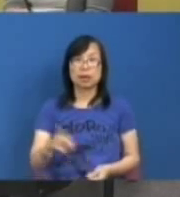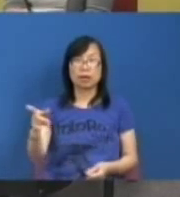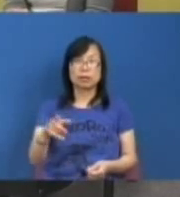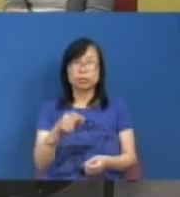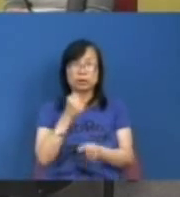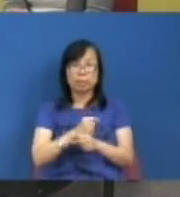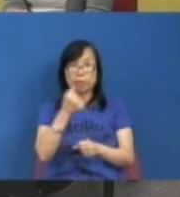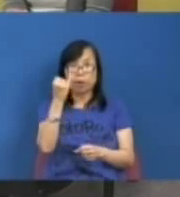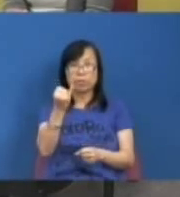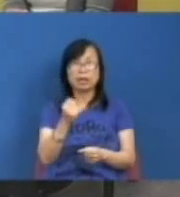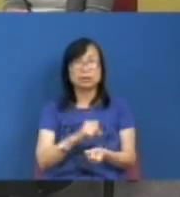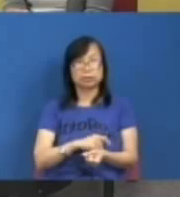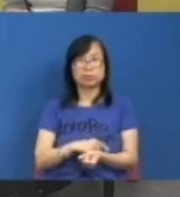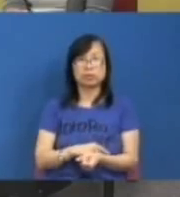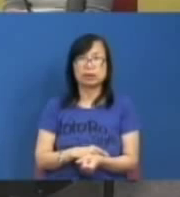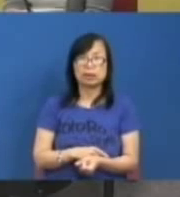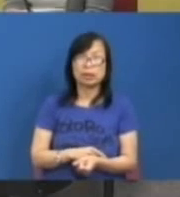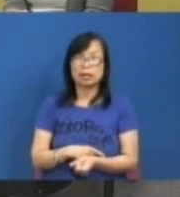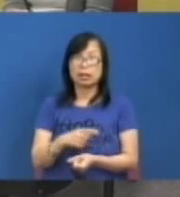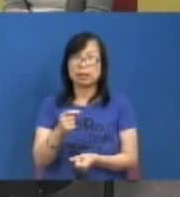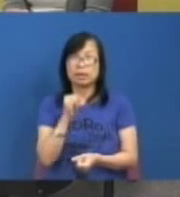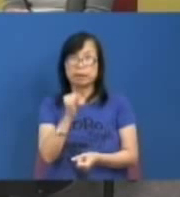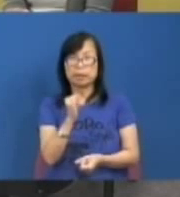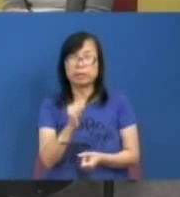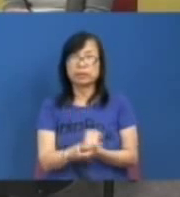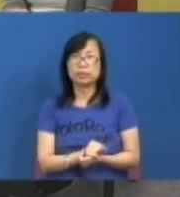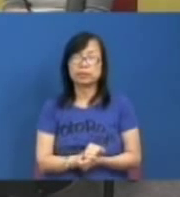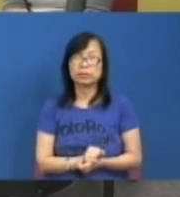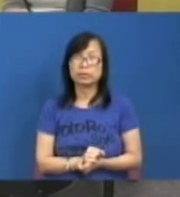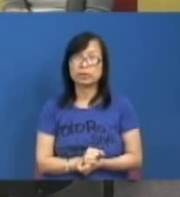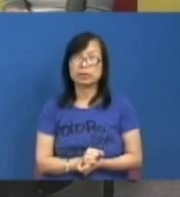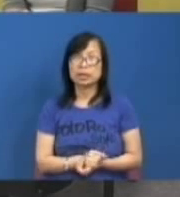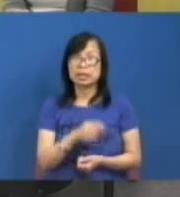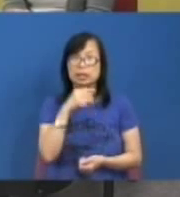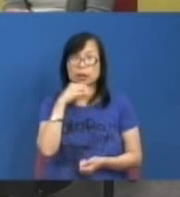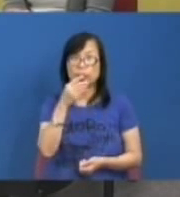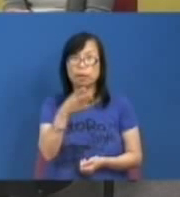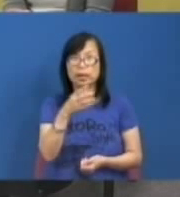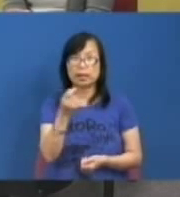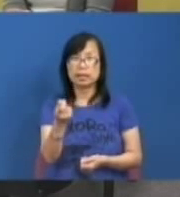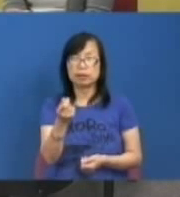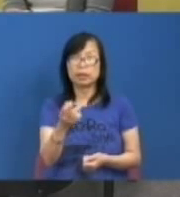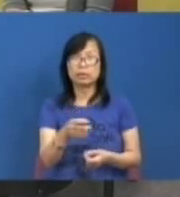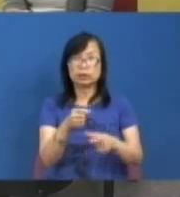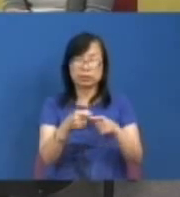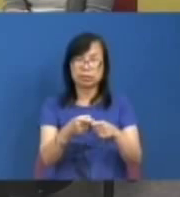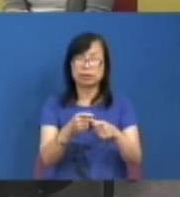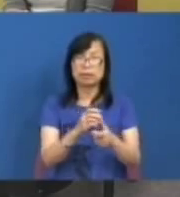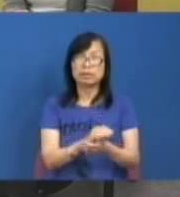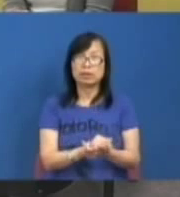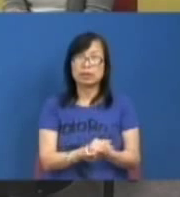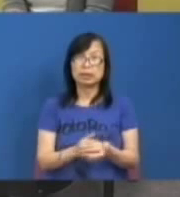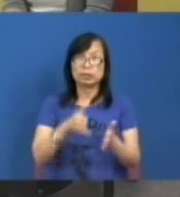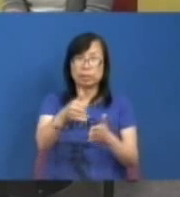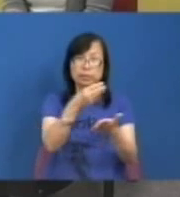非嘅。因為而家咧理論上安咗個冷氣嘅支架咧，就要通過小型工程個承建商咧係入職